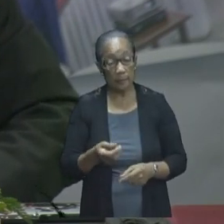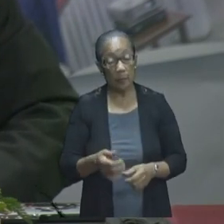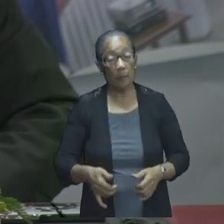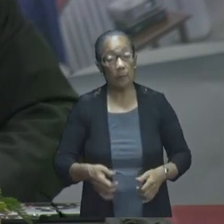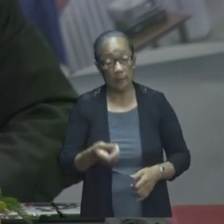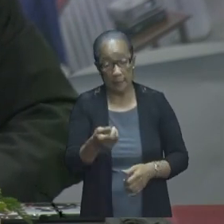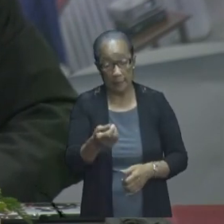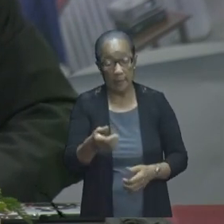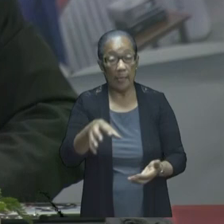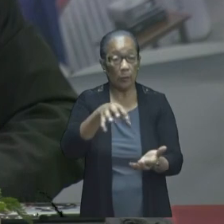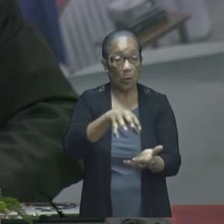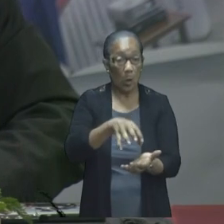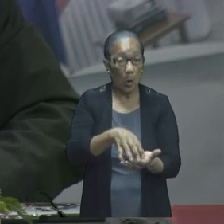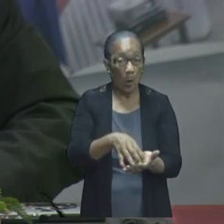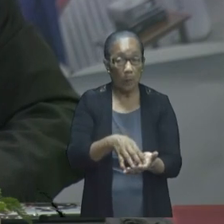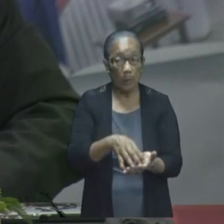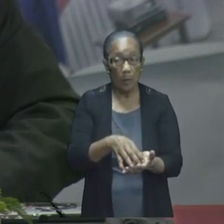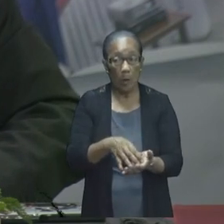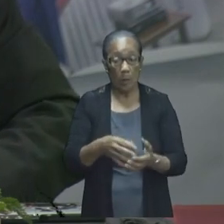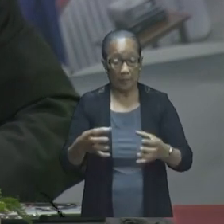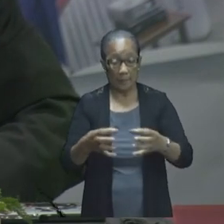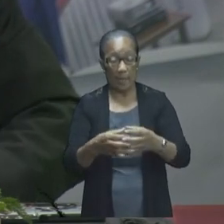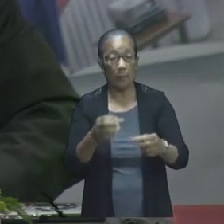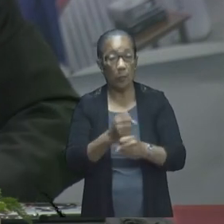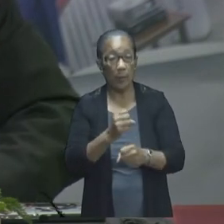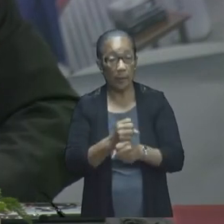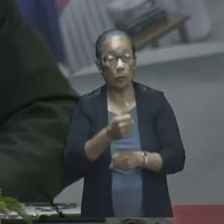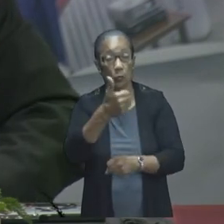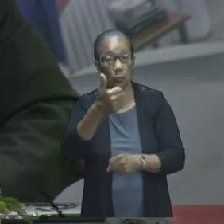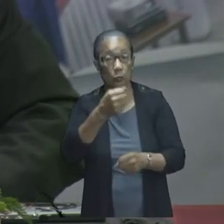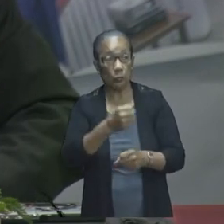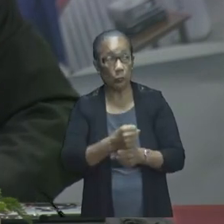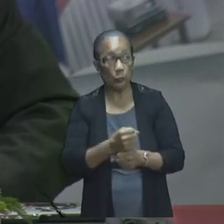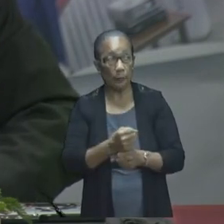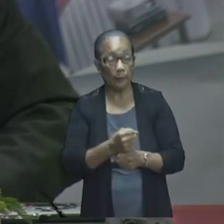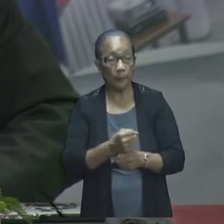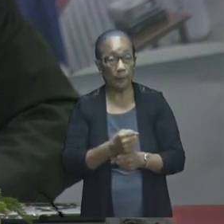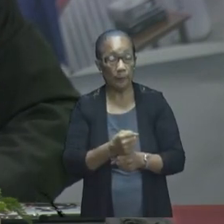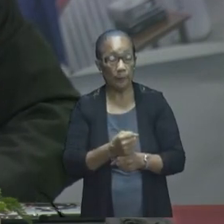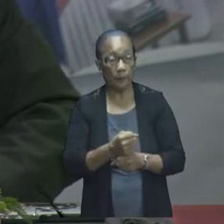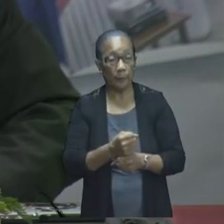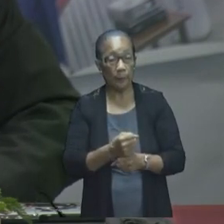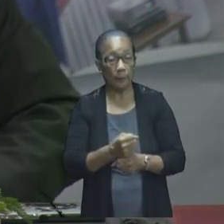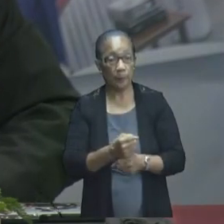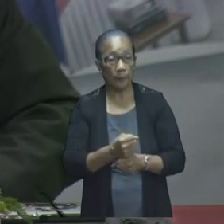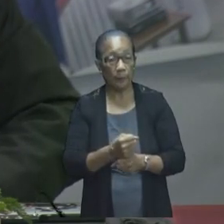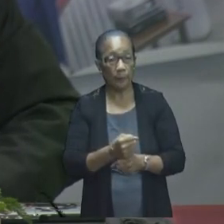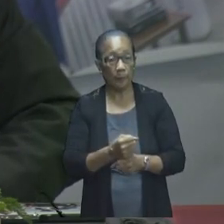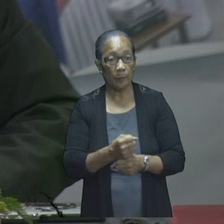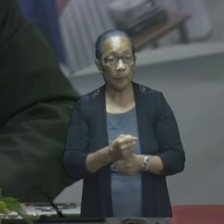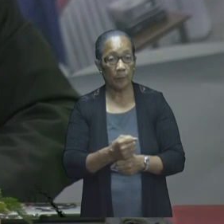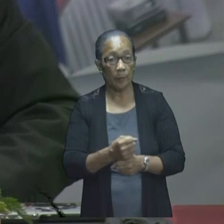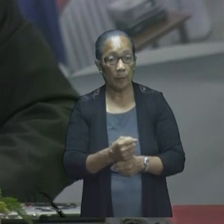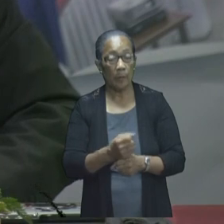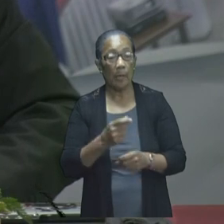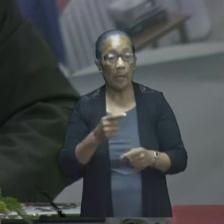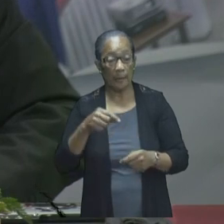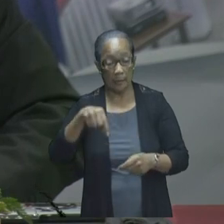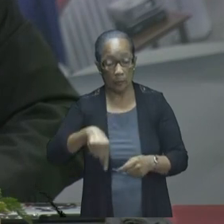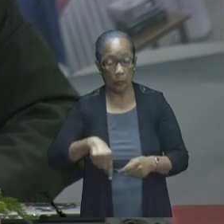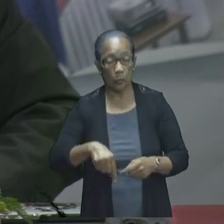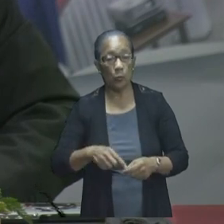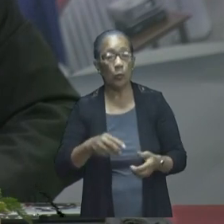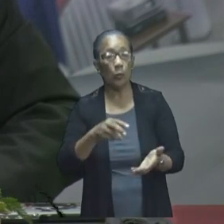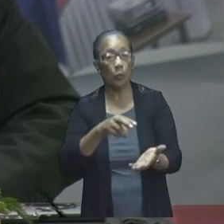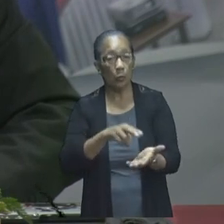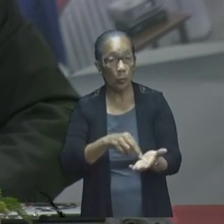structureel aan duurzame samenwerking zullen gaat tientallen miljoenen erin en dat wordt nu gebruikt voor